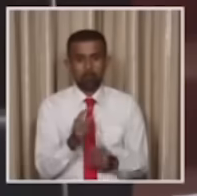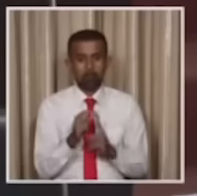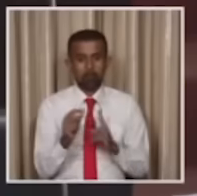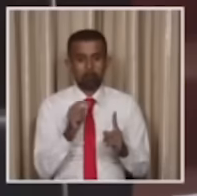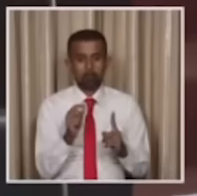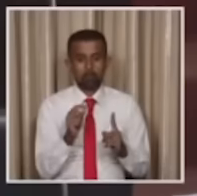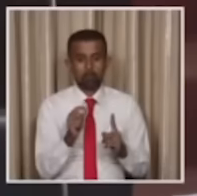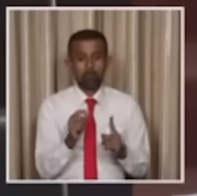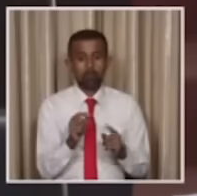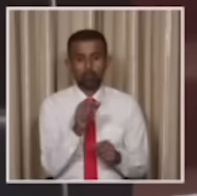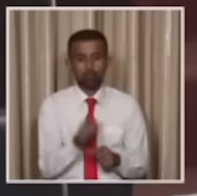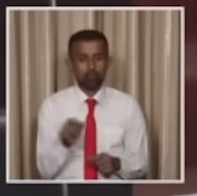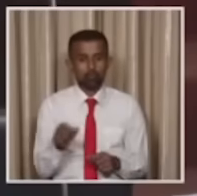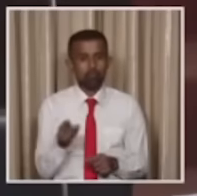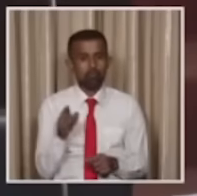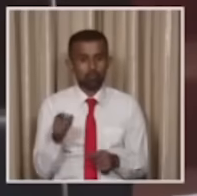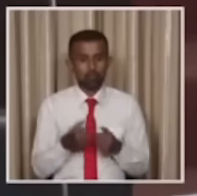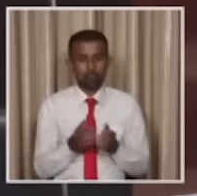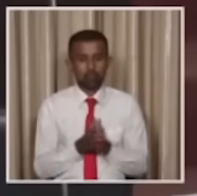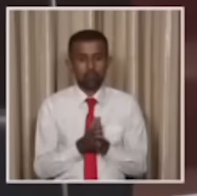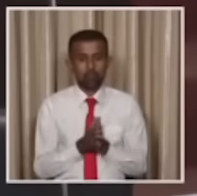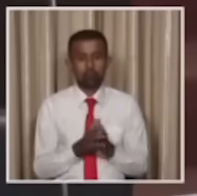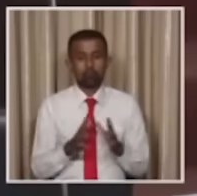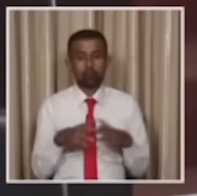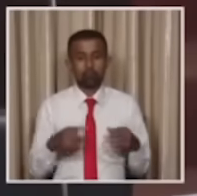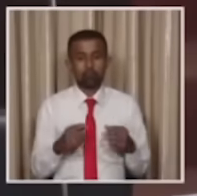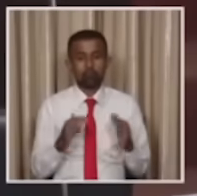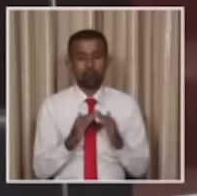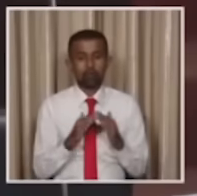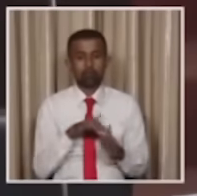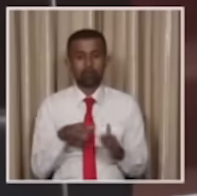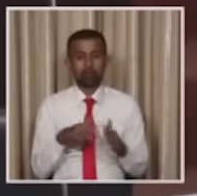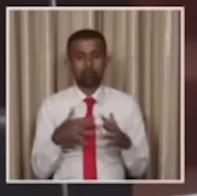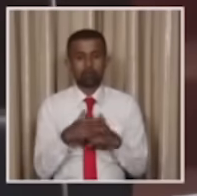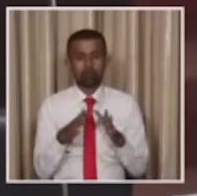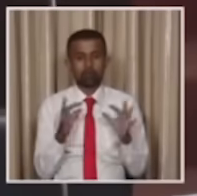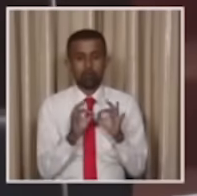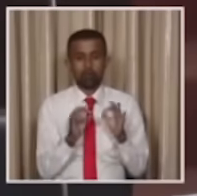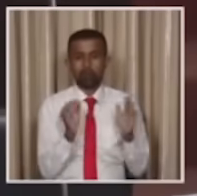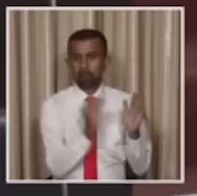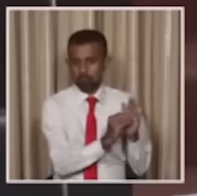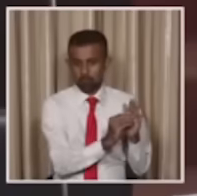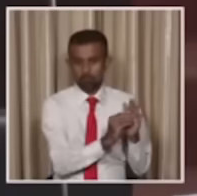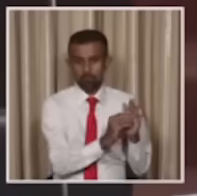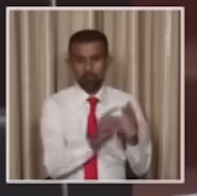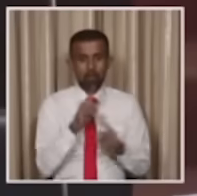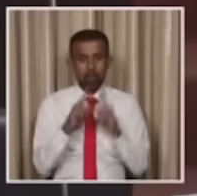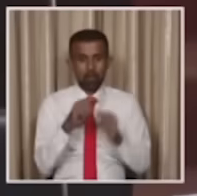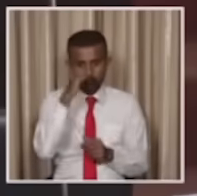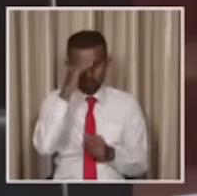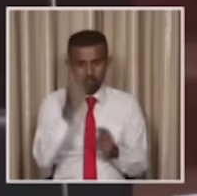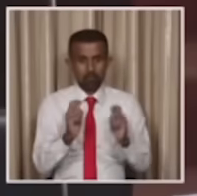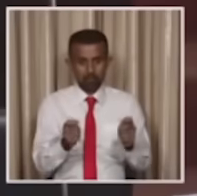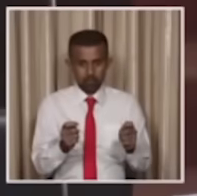පාර්ලිමේන්තුවේ ඉන්න මන්ත්‍රීවරුන්ට තමන්ගේ වත්කම් වෙබ්සයිට් එකට දාන්න කියලා. දැන් අපි කතානායකයෙක් දෙනවානේ,